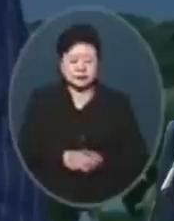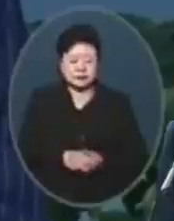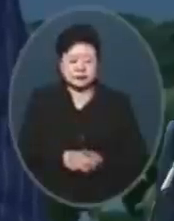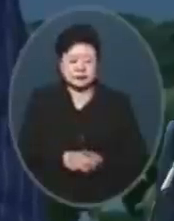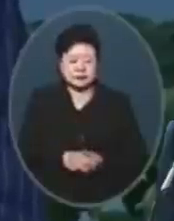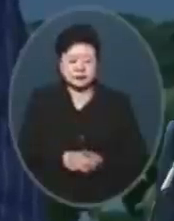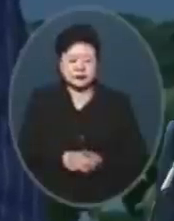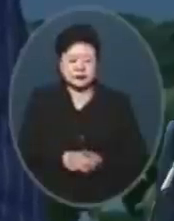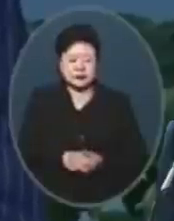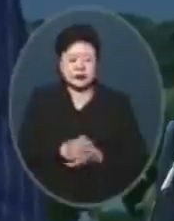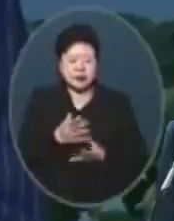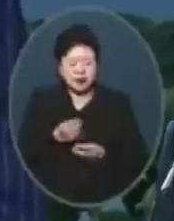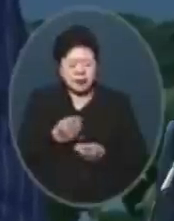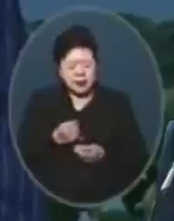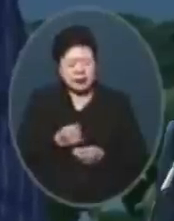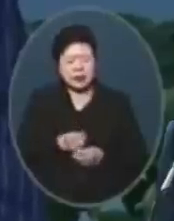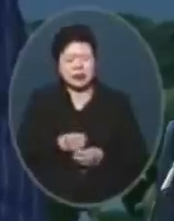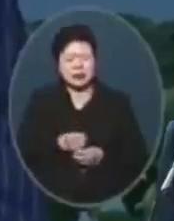얼마나